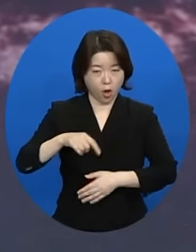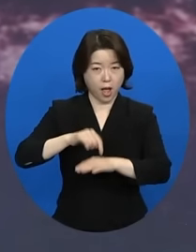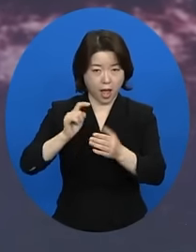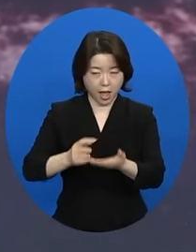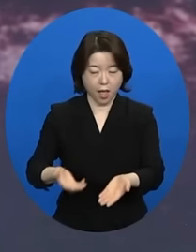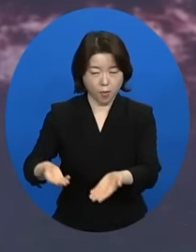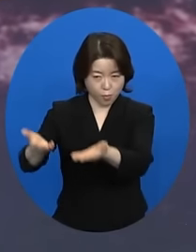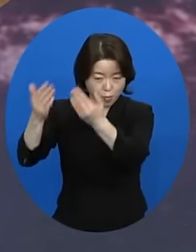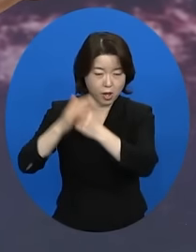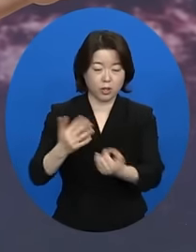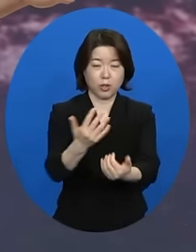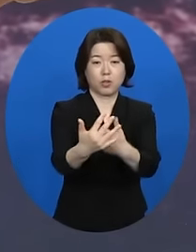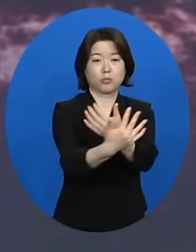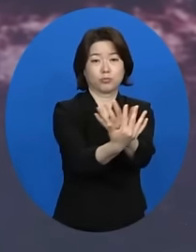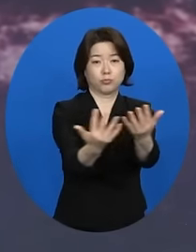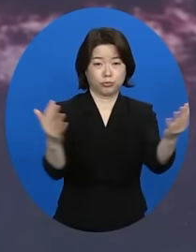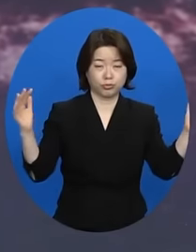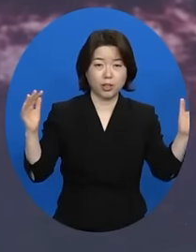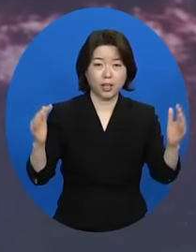둘러 진치고.